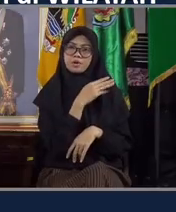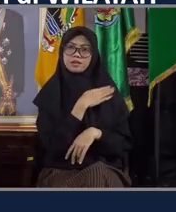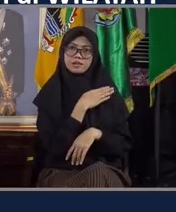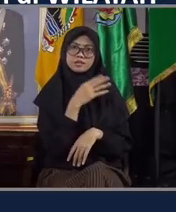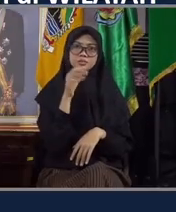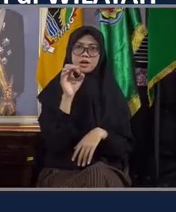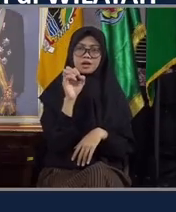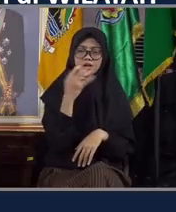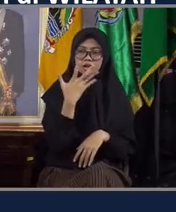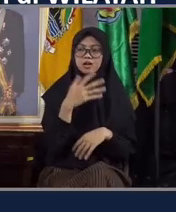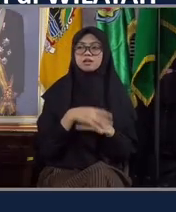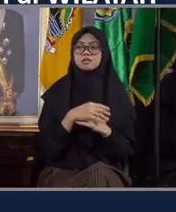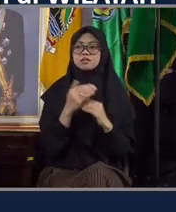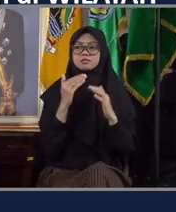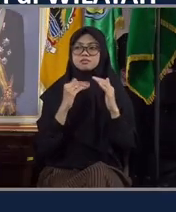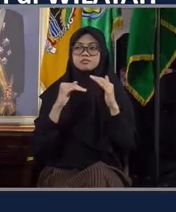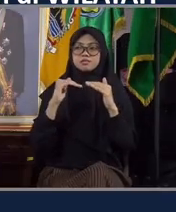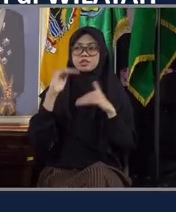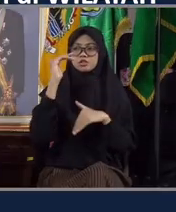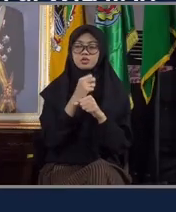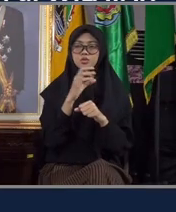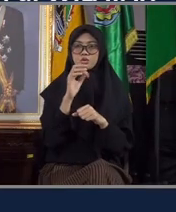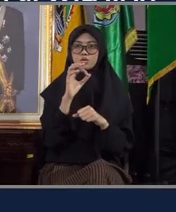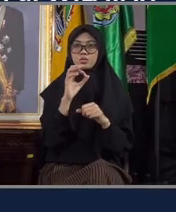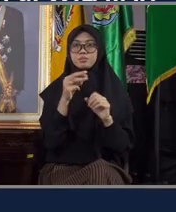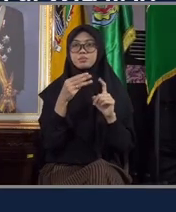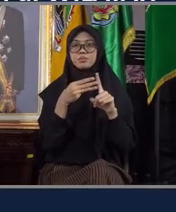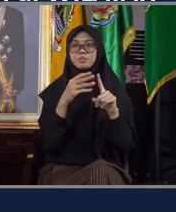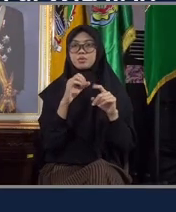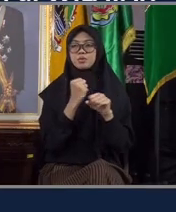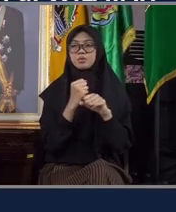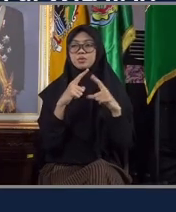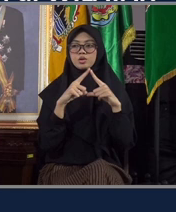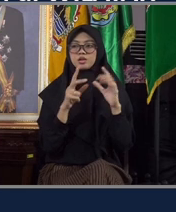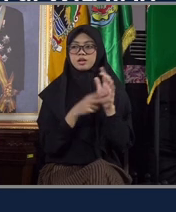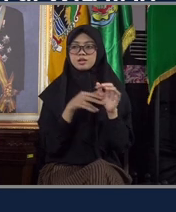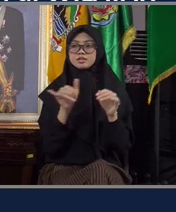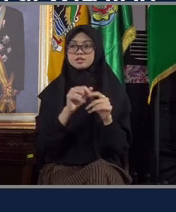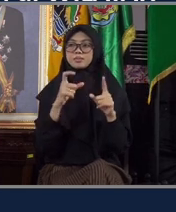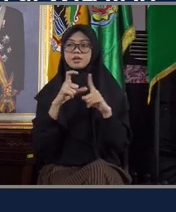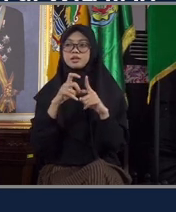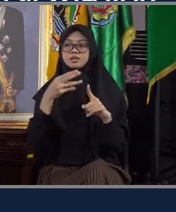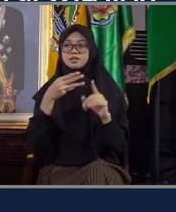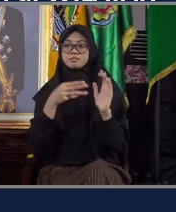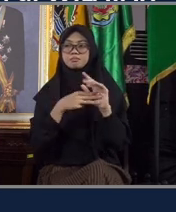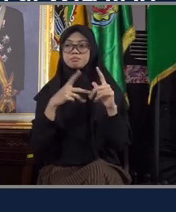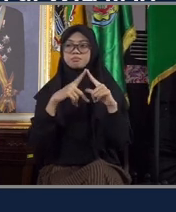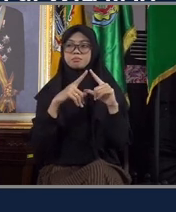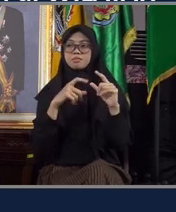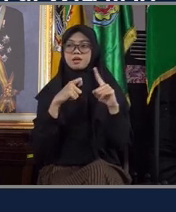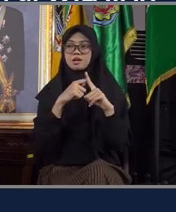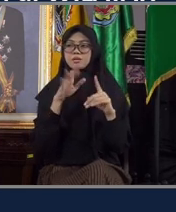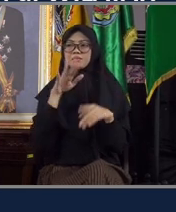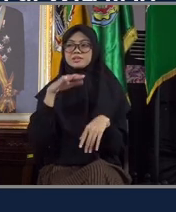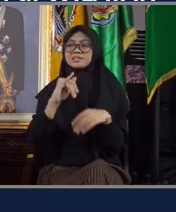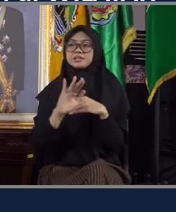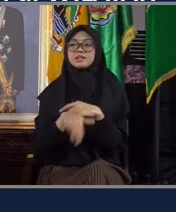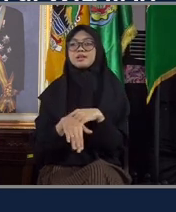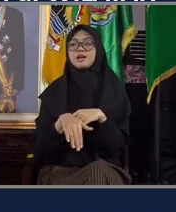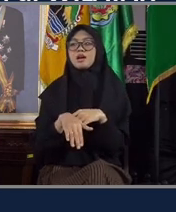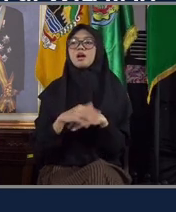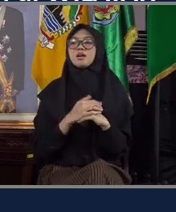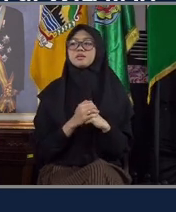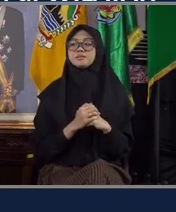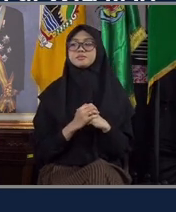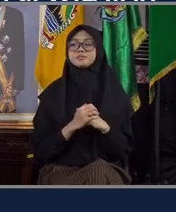meskipun menteri-menteri tapi tinggi ini Pak terus kemudian soal daya saing biasanya daya saing itu rusaknya birokrasi yang rumit biasanya